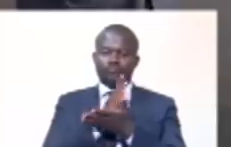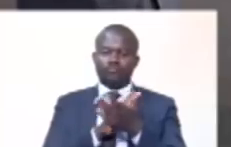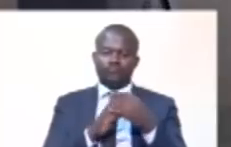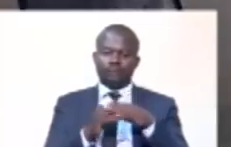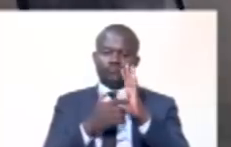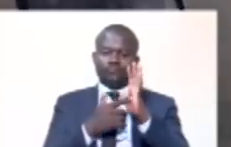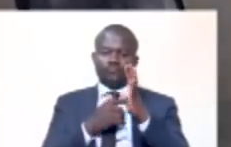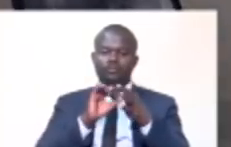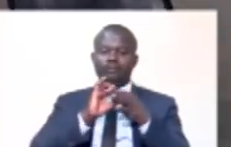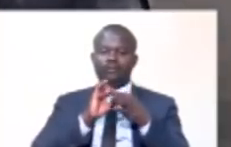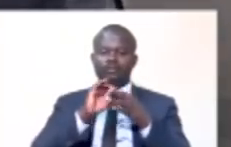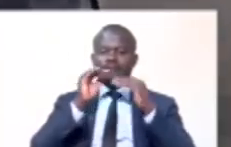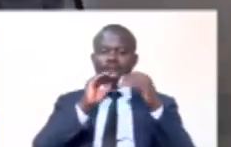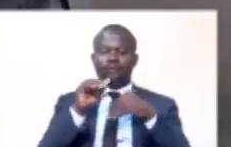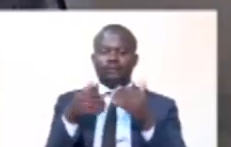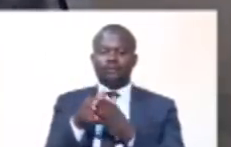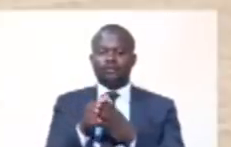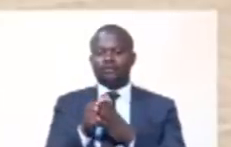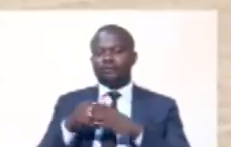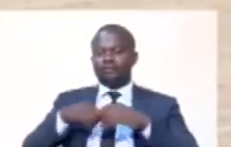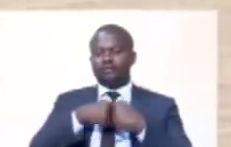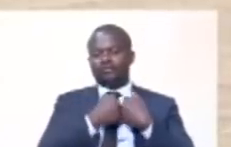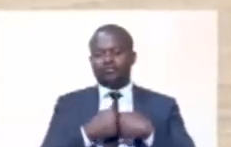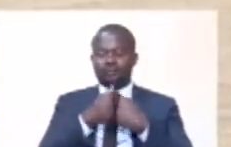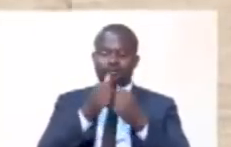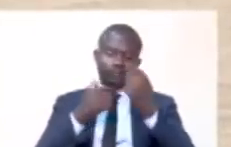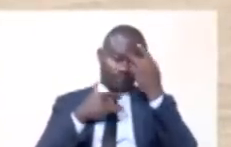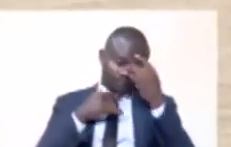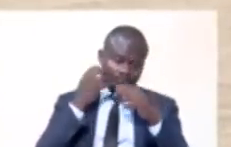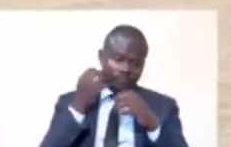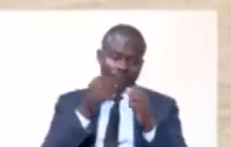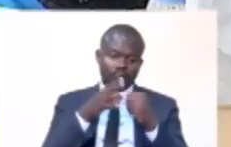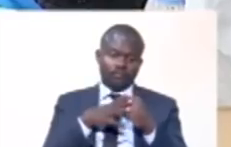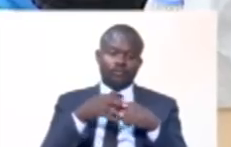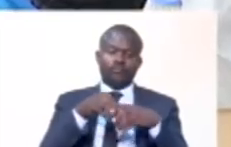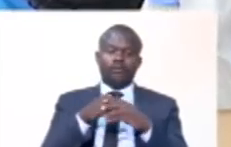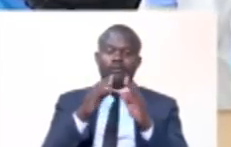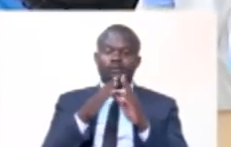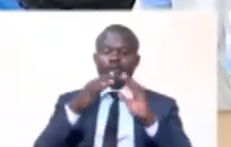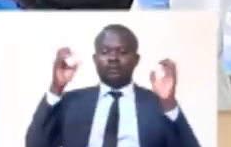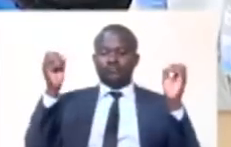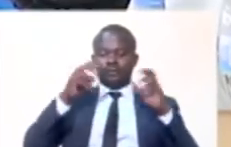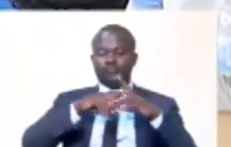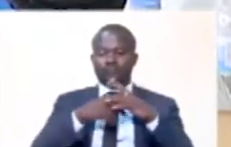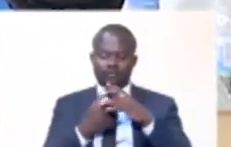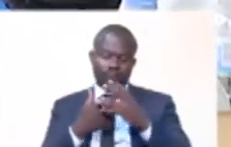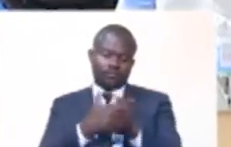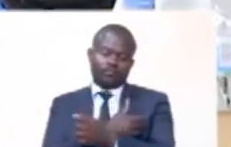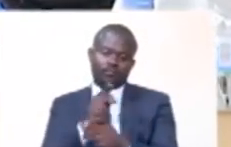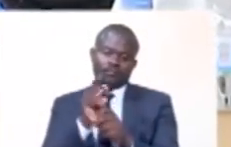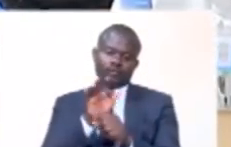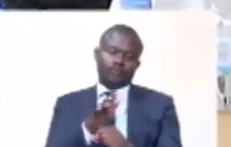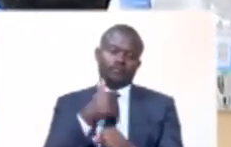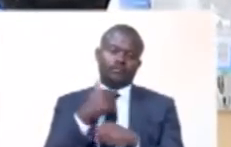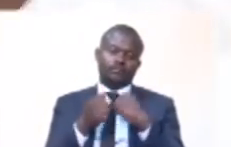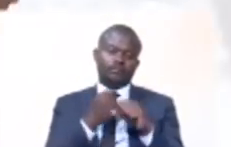byashimangiye ubufatanye bw'inzego zose mu rugamba rwo guhangana n'iki cyorezo. Mu kwezi kwa cyenda mu mujyi wa Kigali hatangiye gukingirwa buri wese ufite kuva